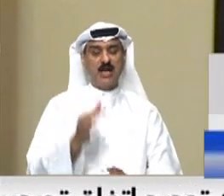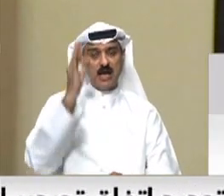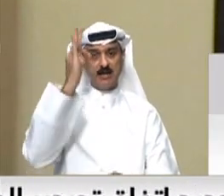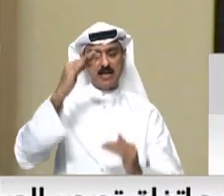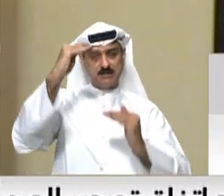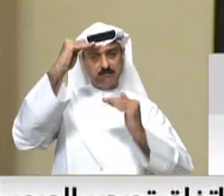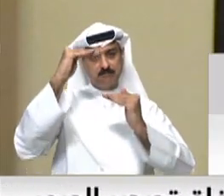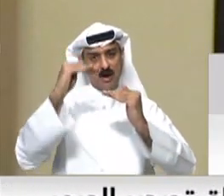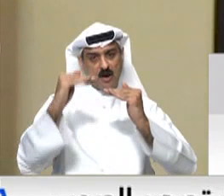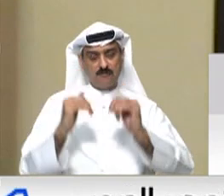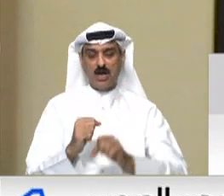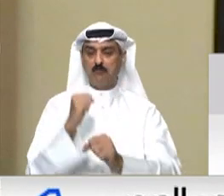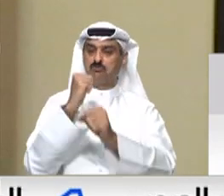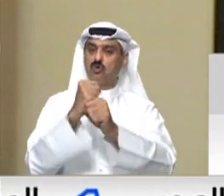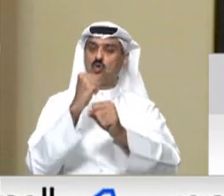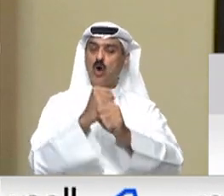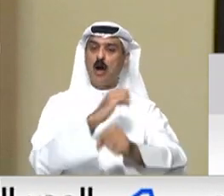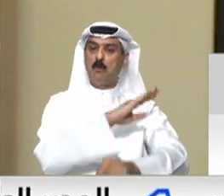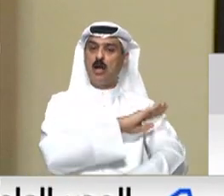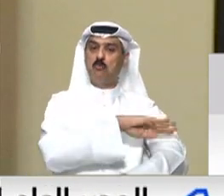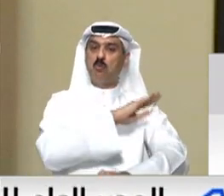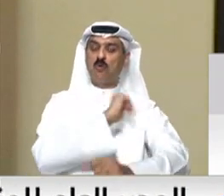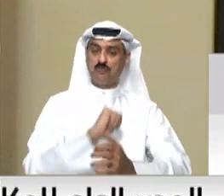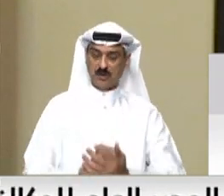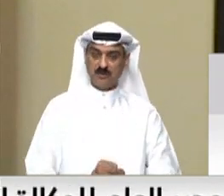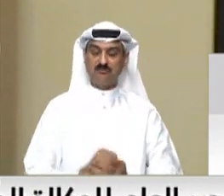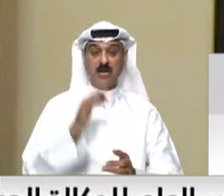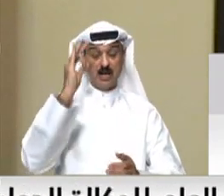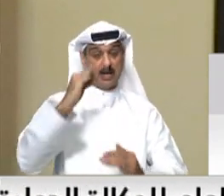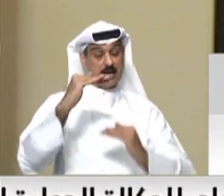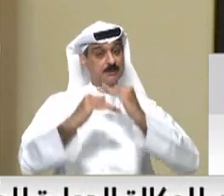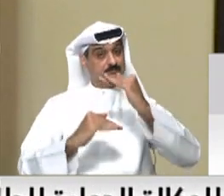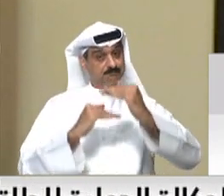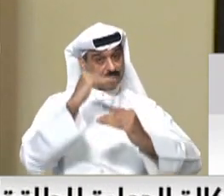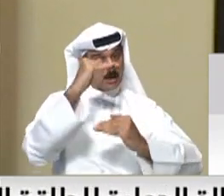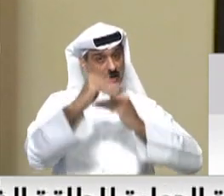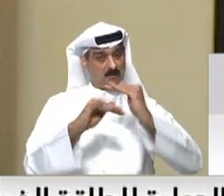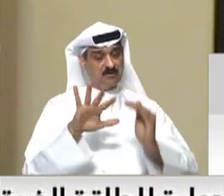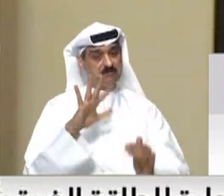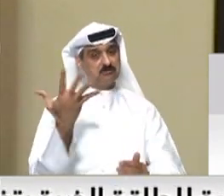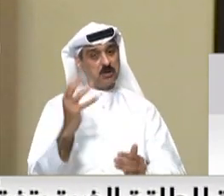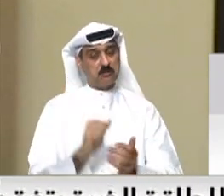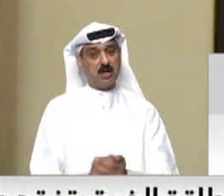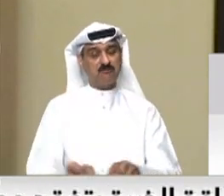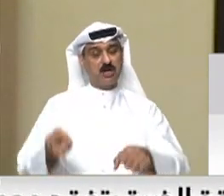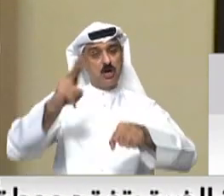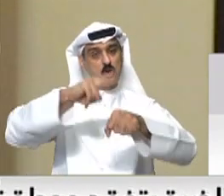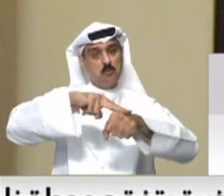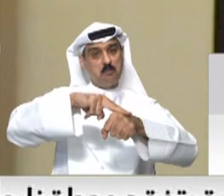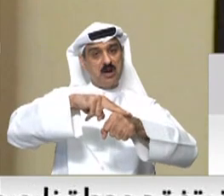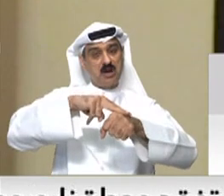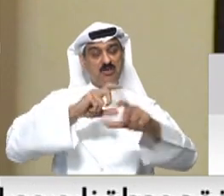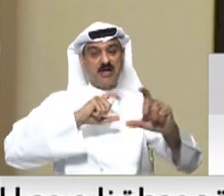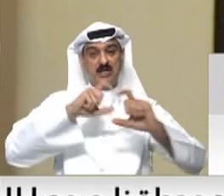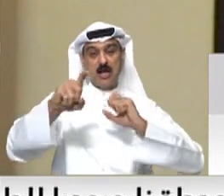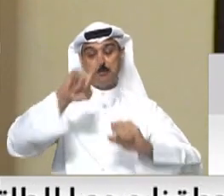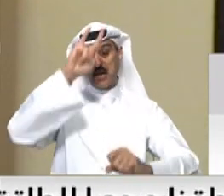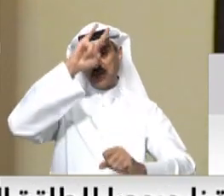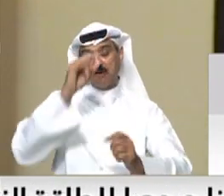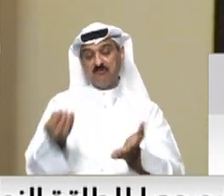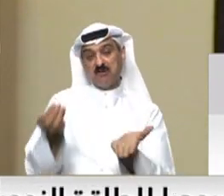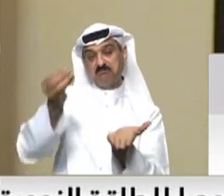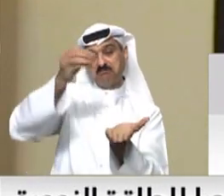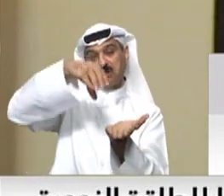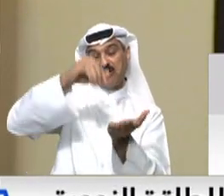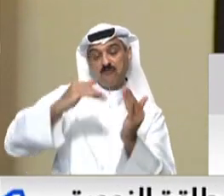التيسر في سوق العمل واذا لم نحقق تقدما فمن المحتمل ان يعود الاحتياط الفيدرالي الى اعاده